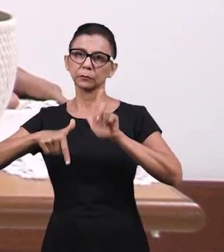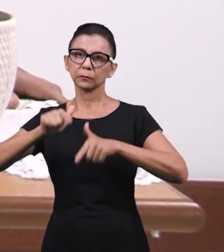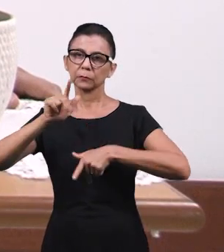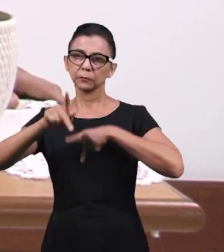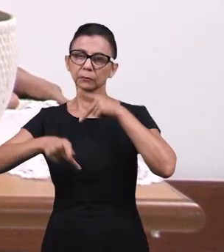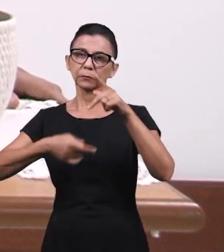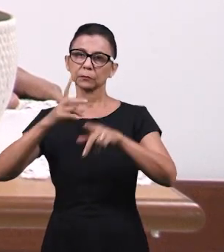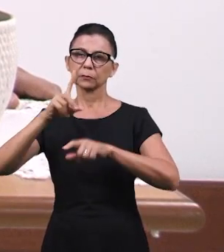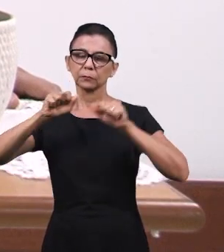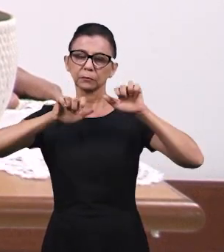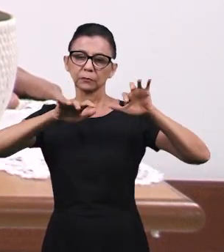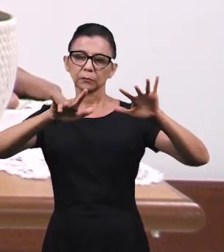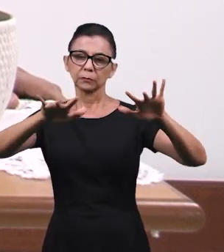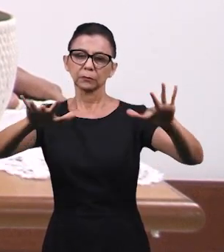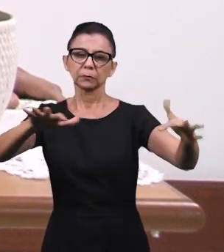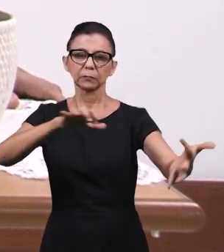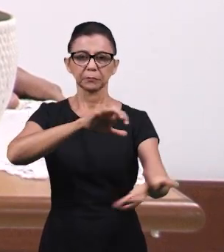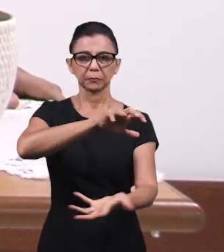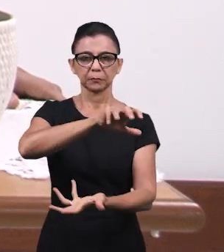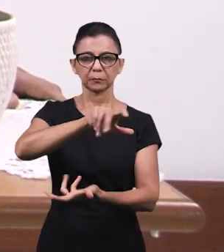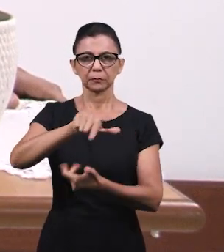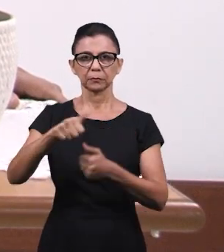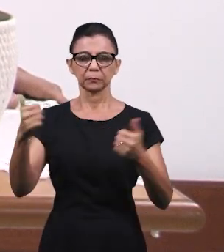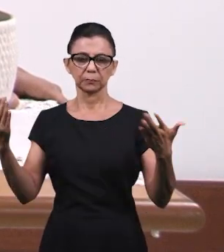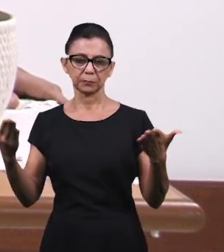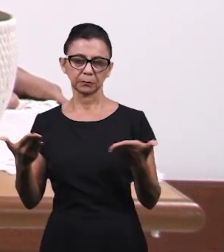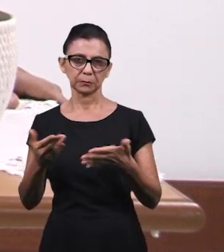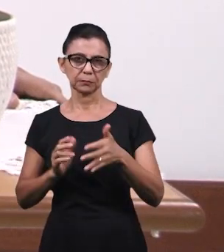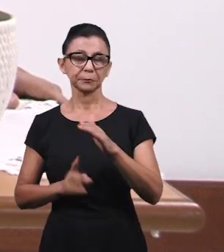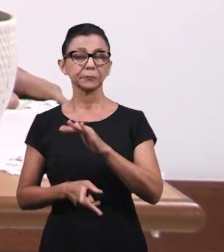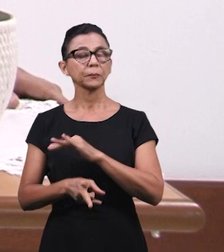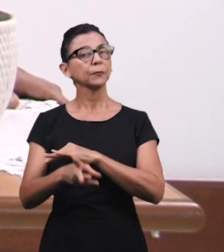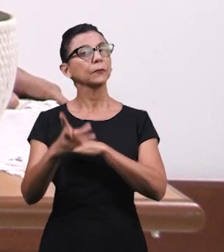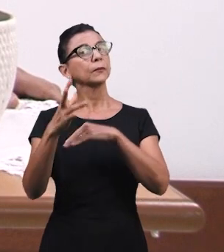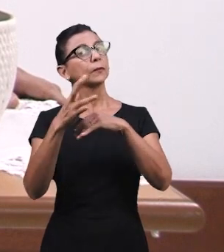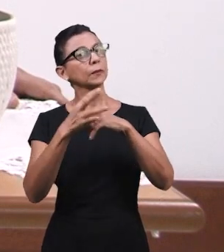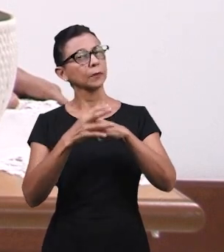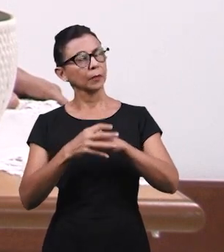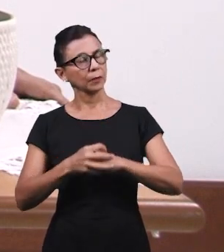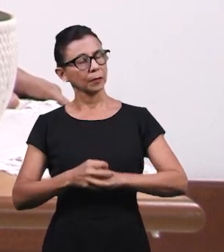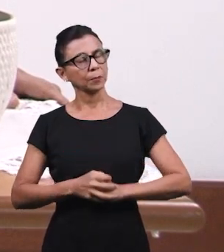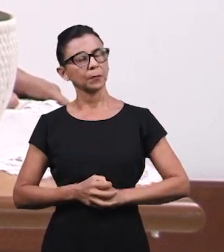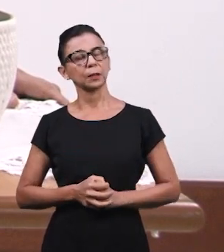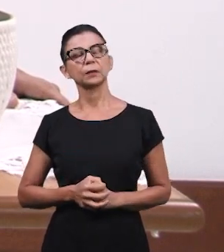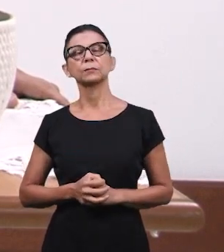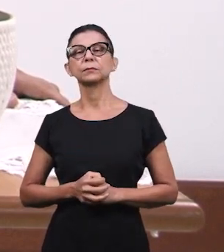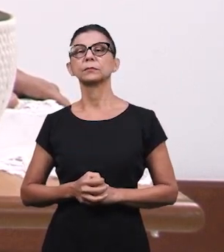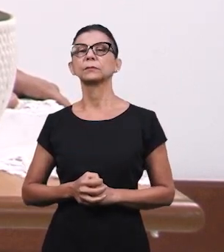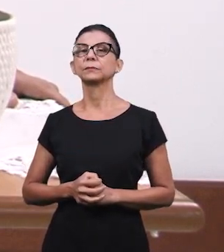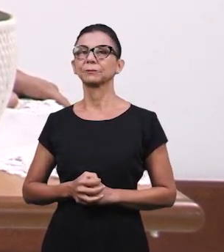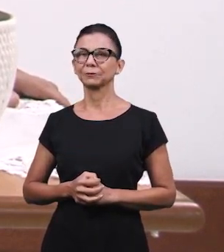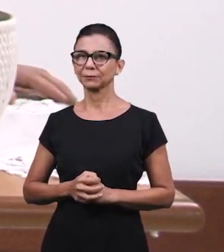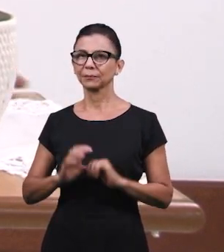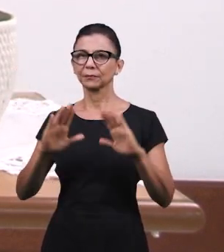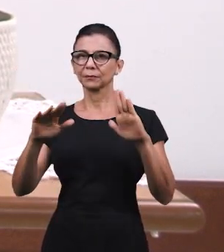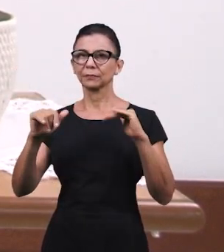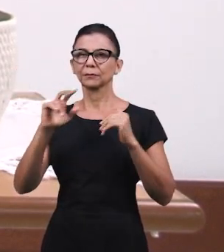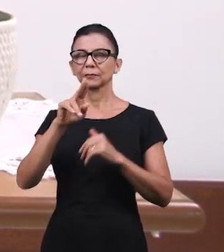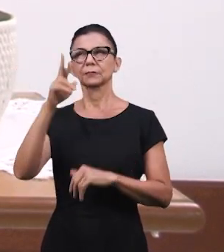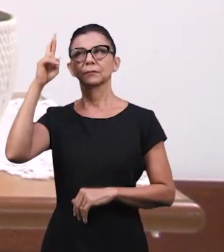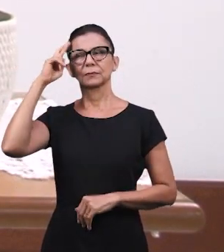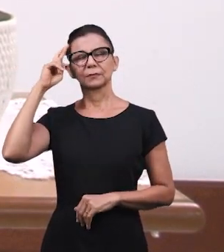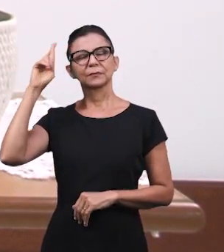Божиим, рассыпано по лицу земли отныне и во веки веков. Аминь. Аминь. Да будет прославлено